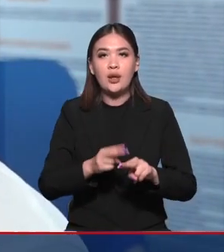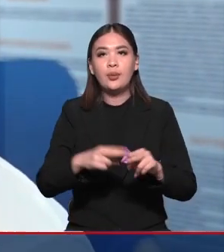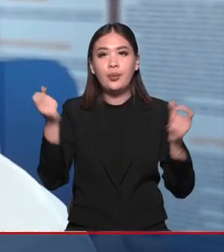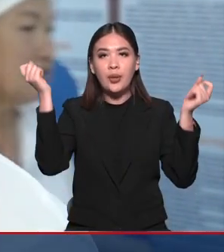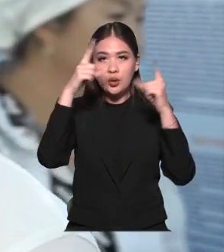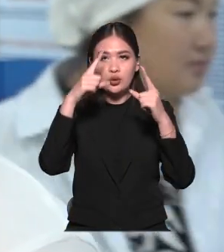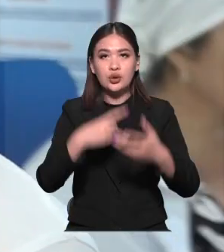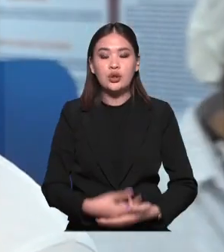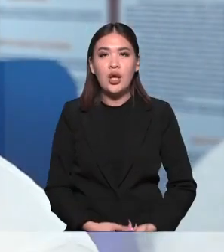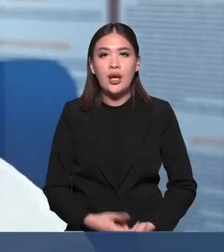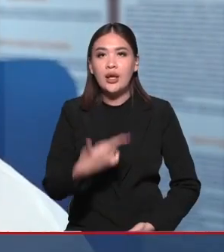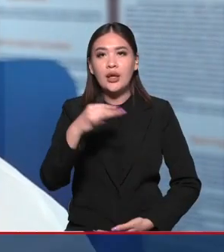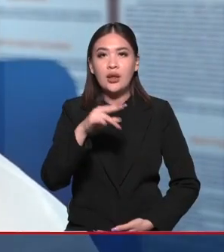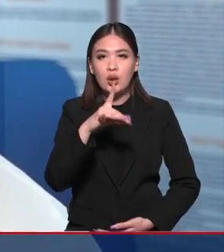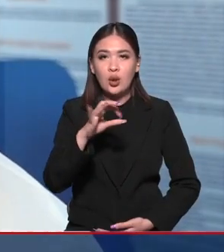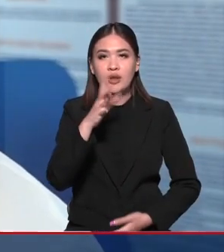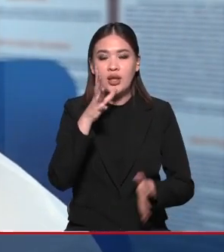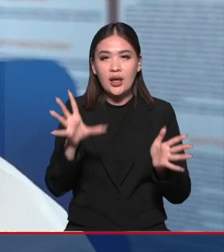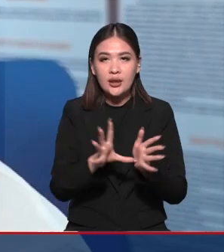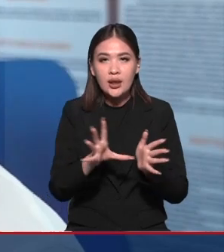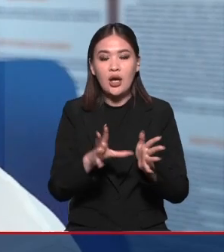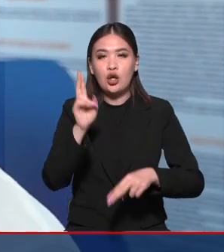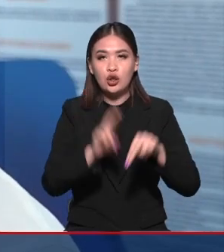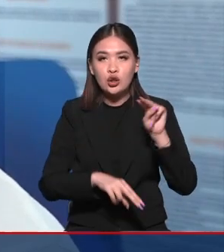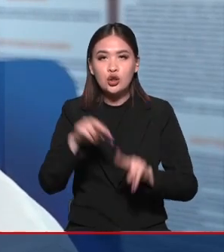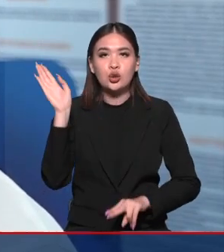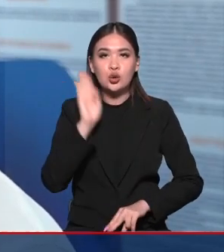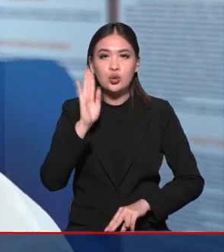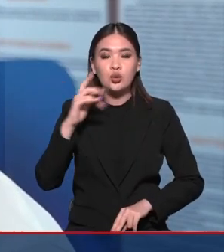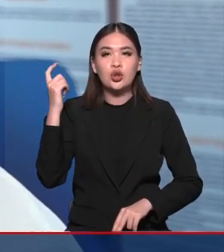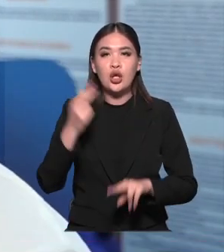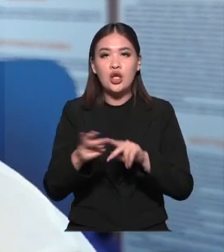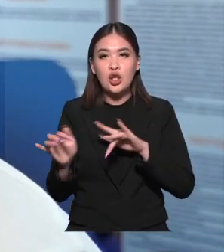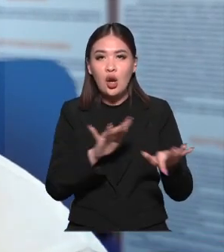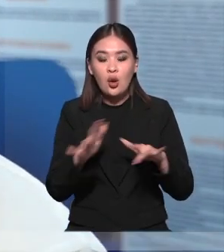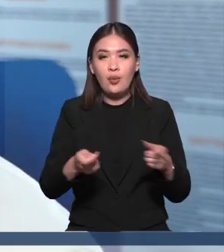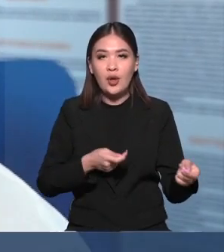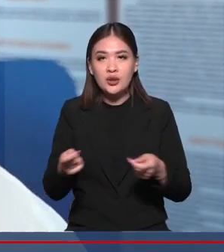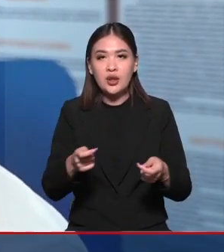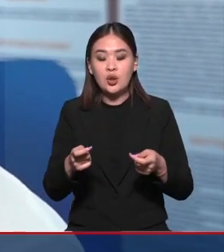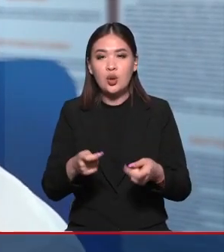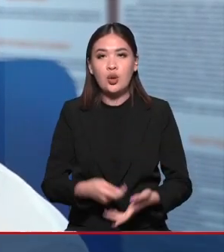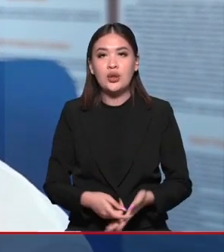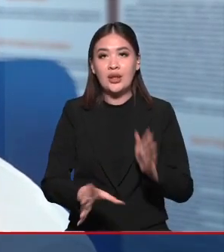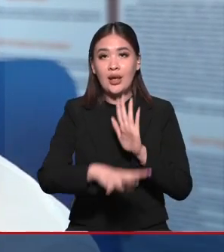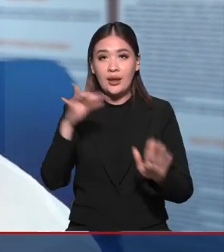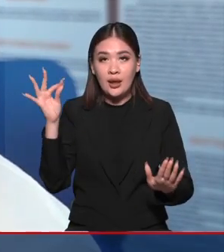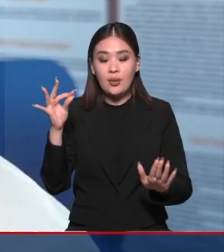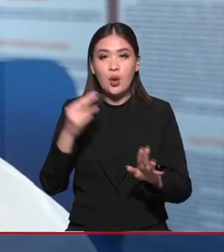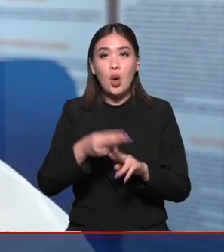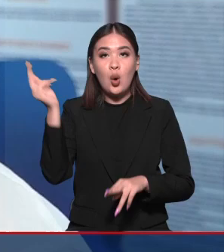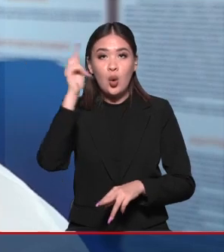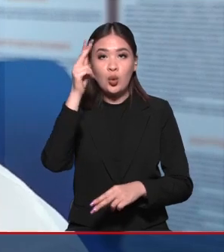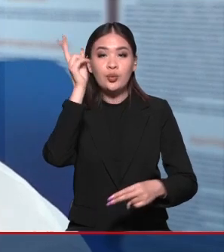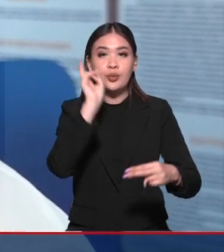жатырмын. Гидротехникалық құрылыс және су шаруаларын басқару деген мамандықты таңдап, сол мамандықты оқып